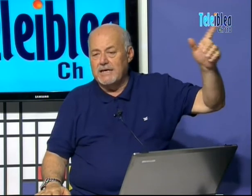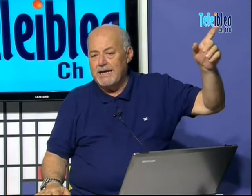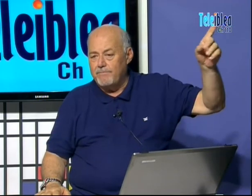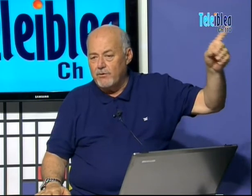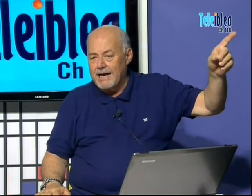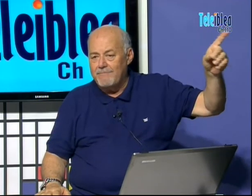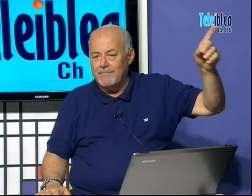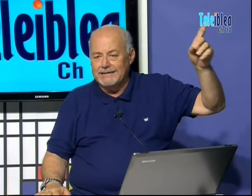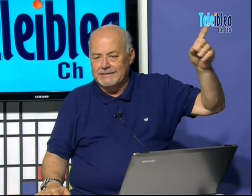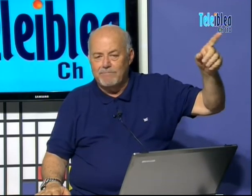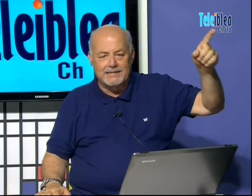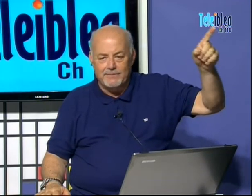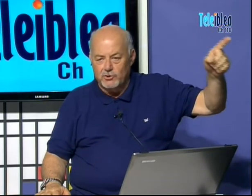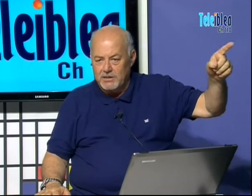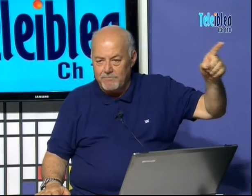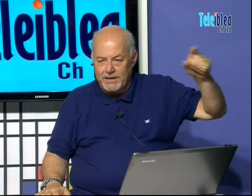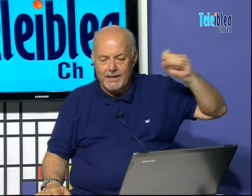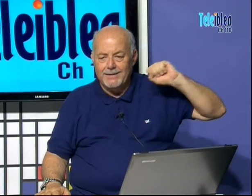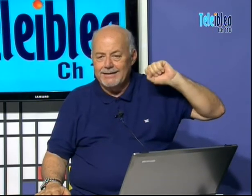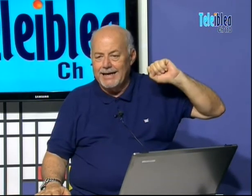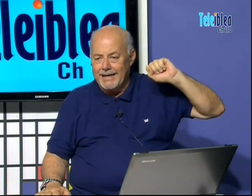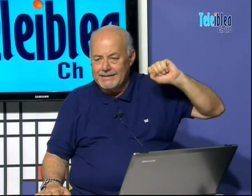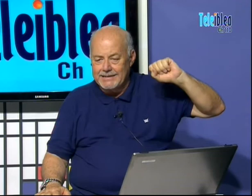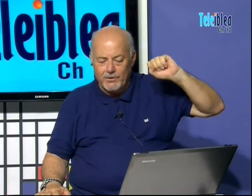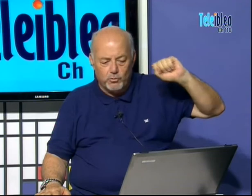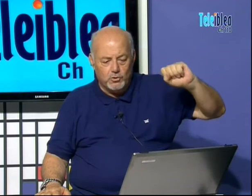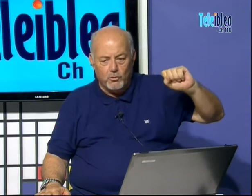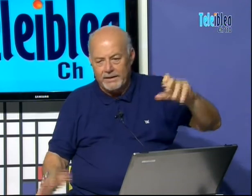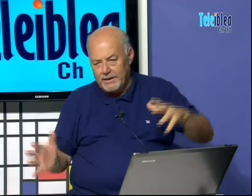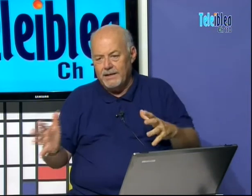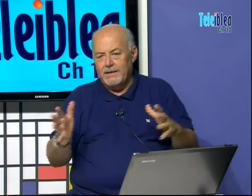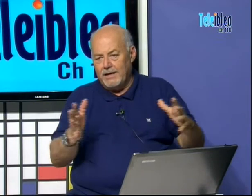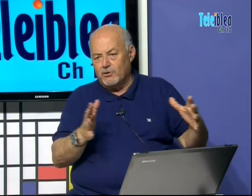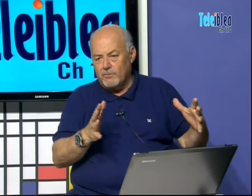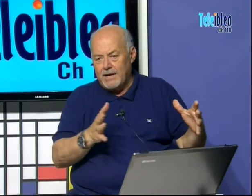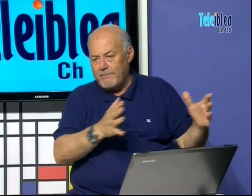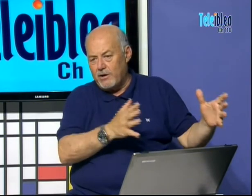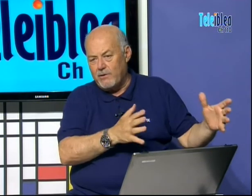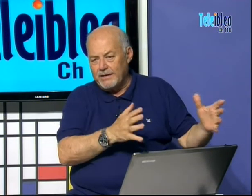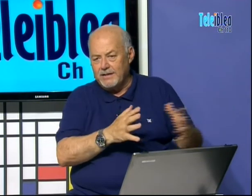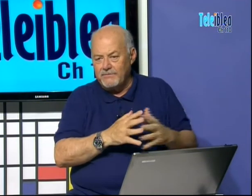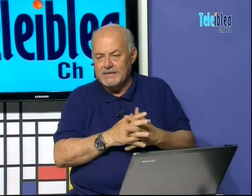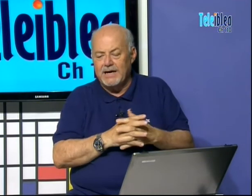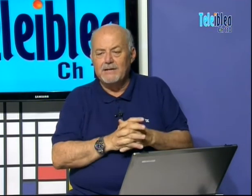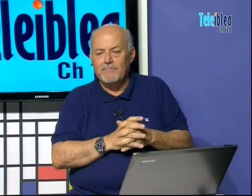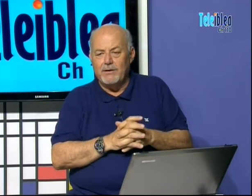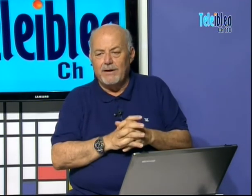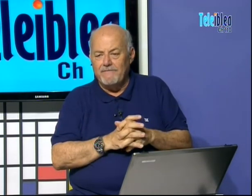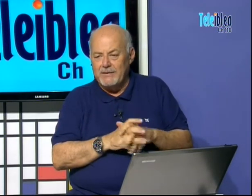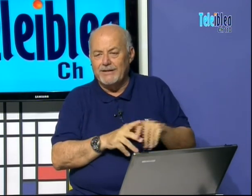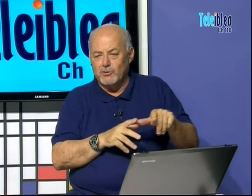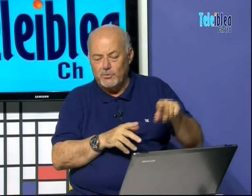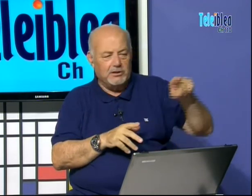ci sarà il programma Spazi Possibili di Alessia Russo, quindi il nostro programma avrà un'intervista per